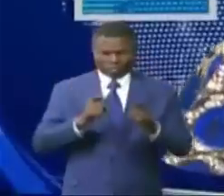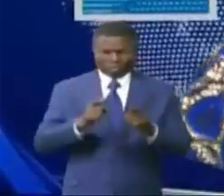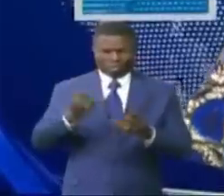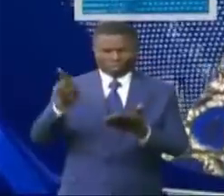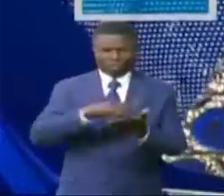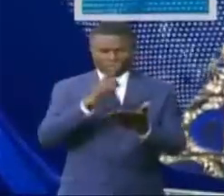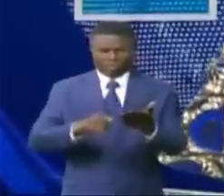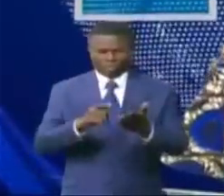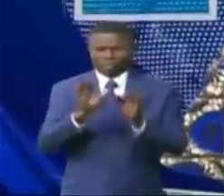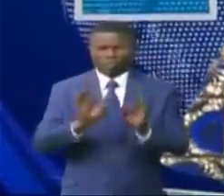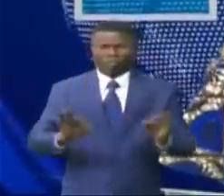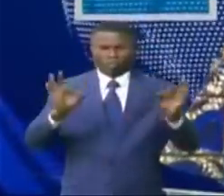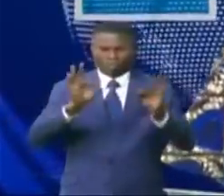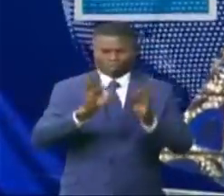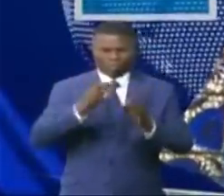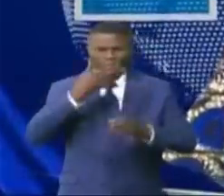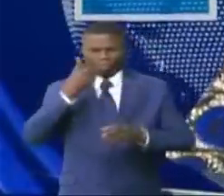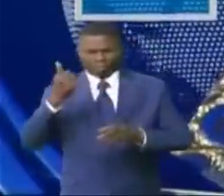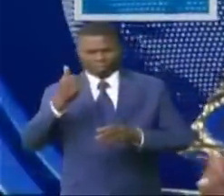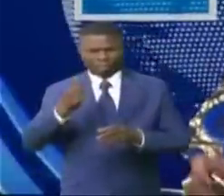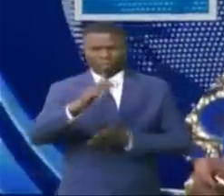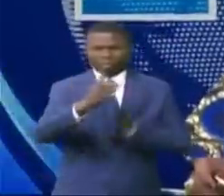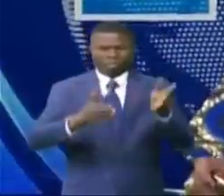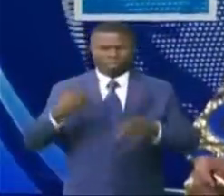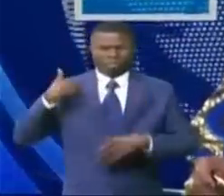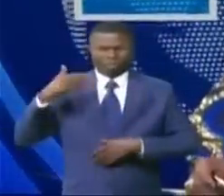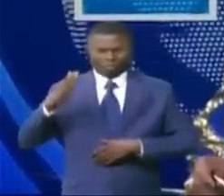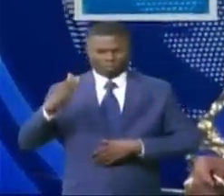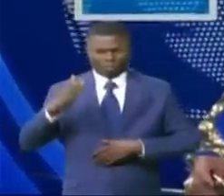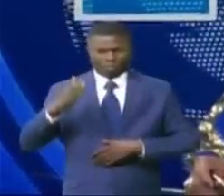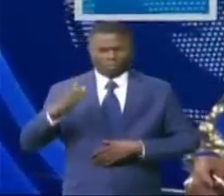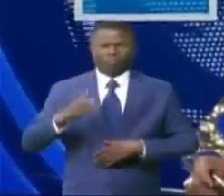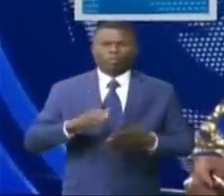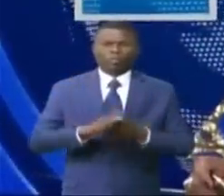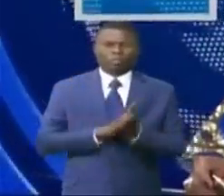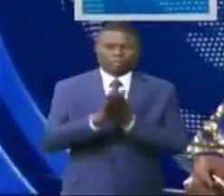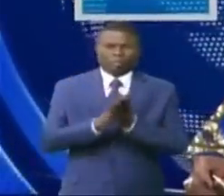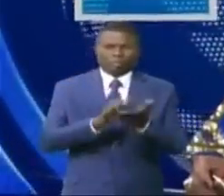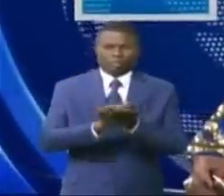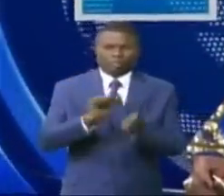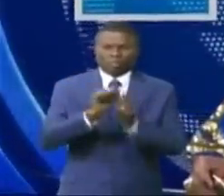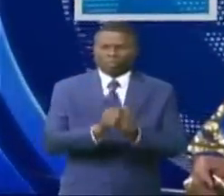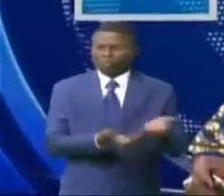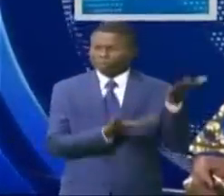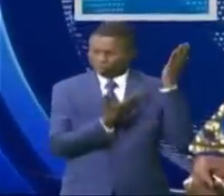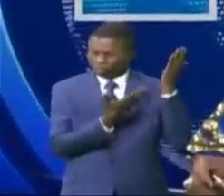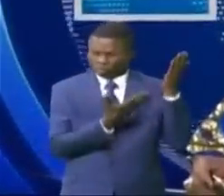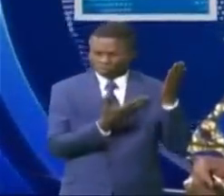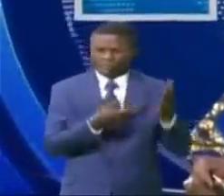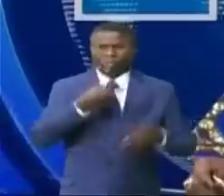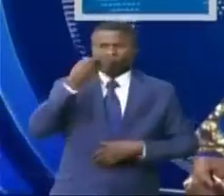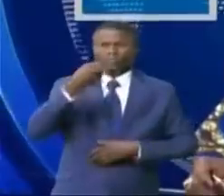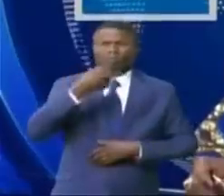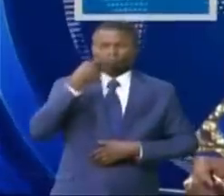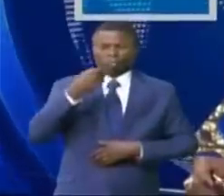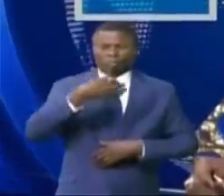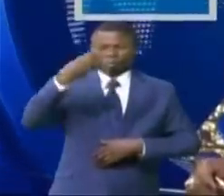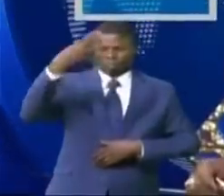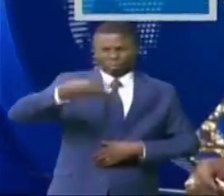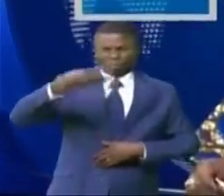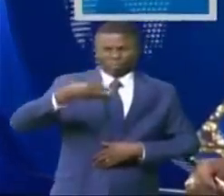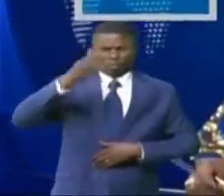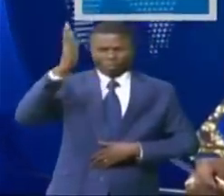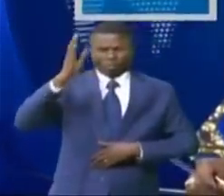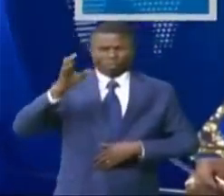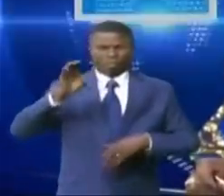correctives favorables à l'amélioration des recettes douanières et accisiennes, tels sont les principaux points traités à la troisième réunion du